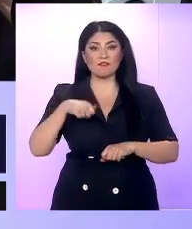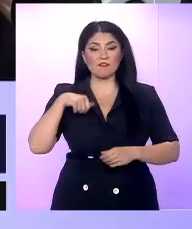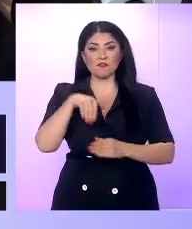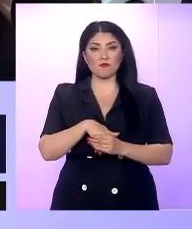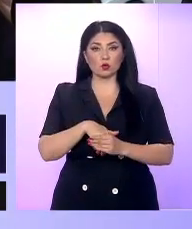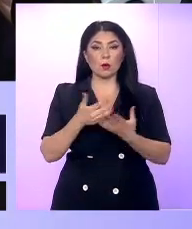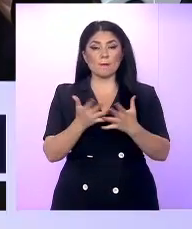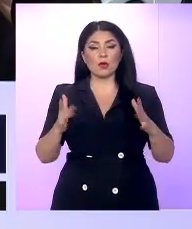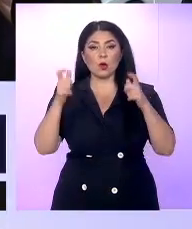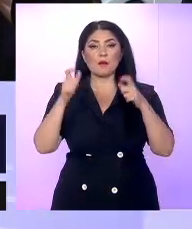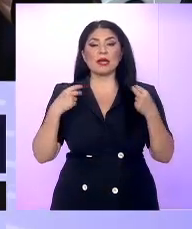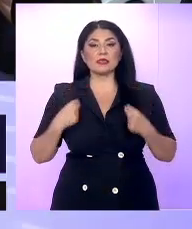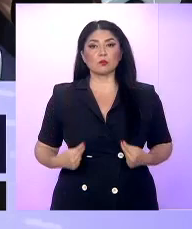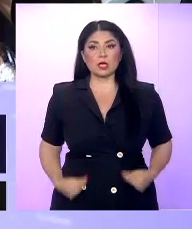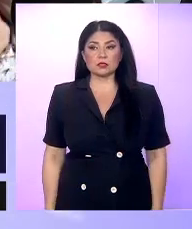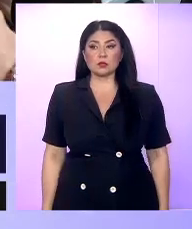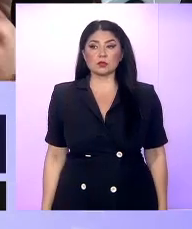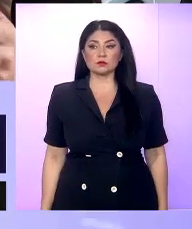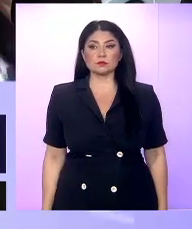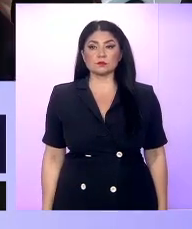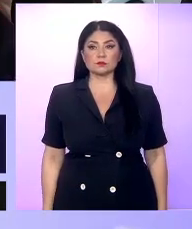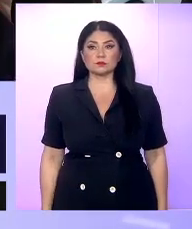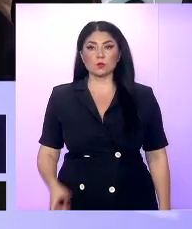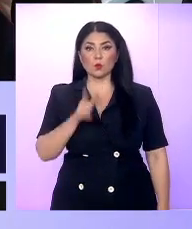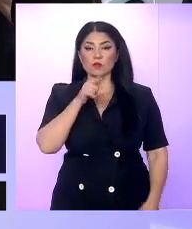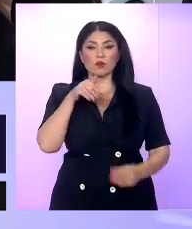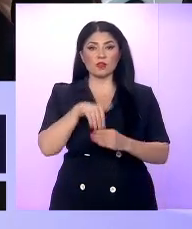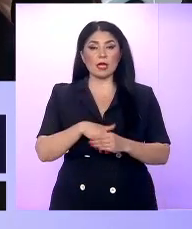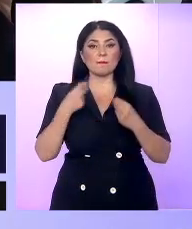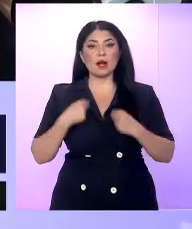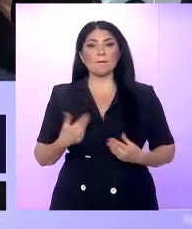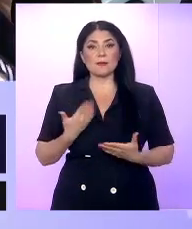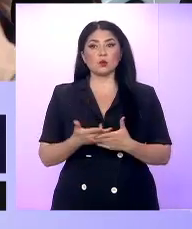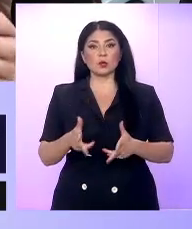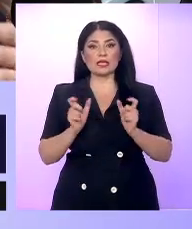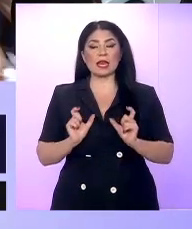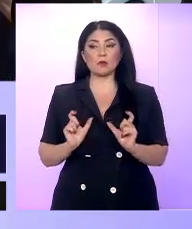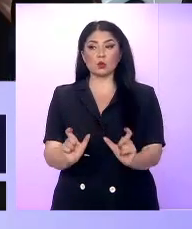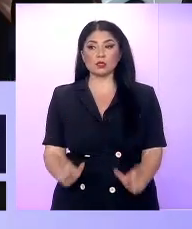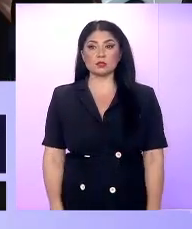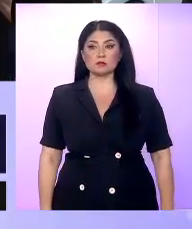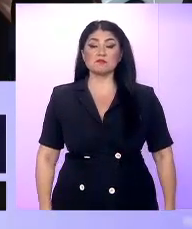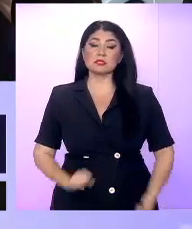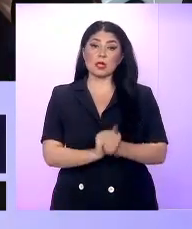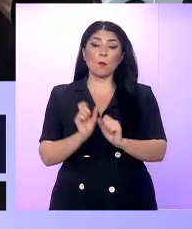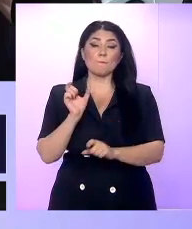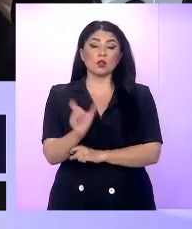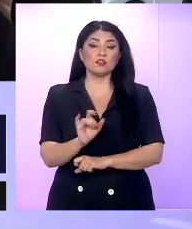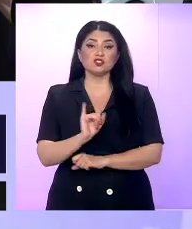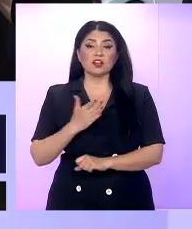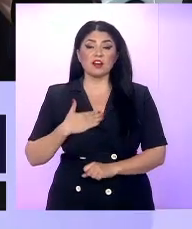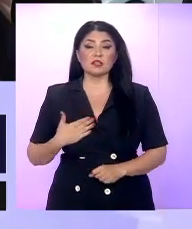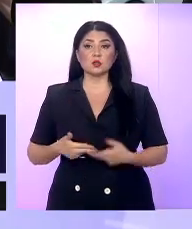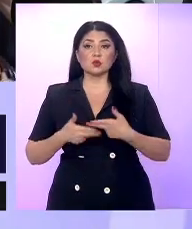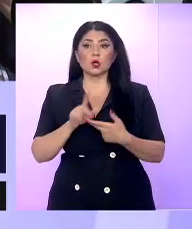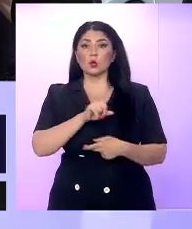votul în plenul Camerei Deputaților, în care vor vota parlamentarii pentru ridicarea imunității sau, din contră, cei care vor